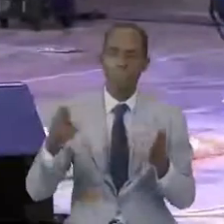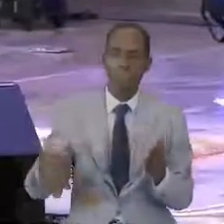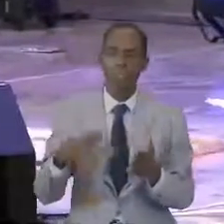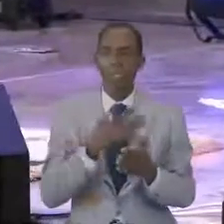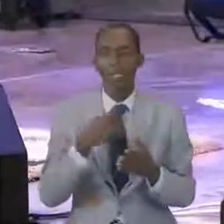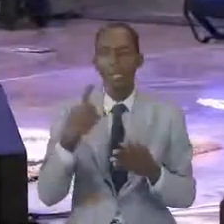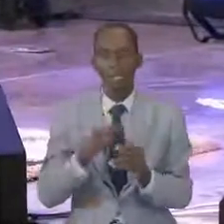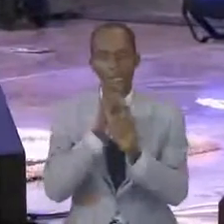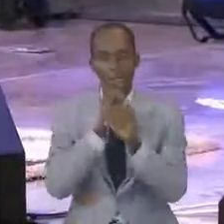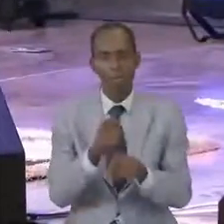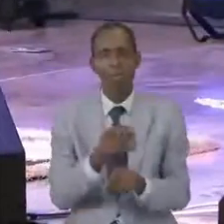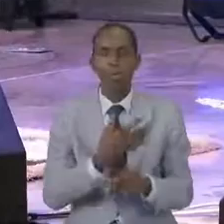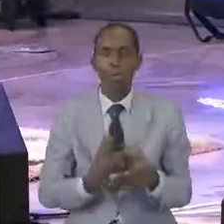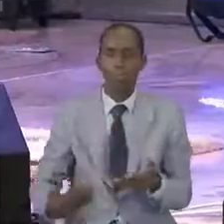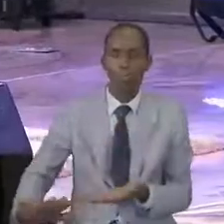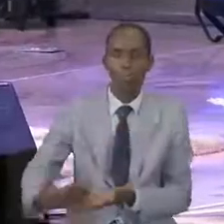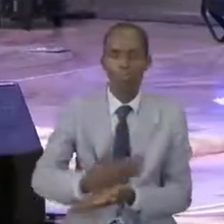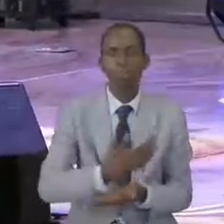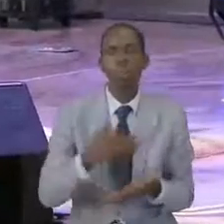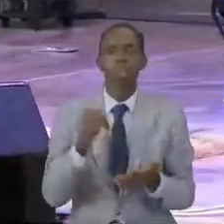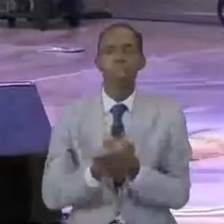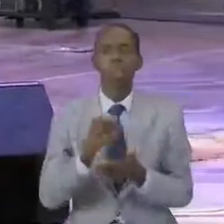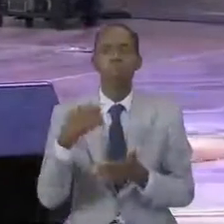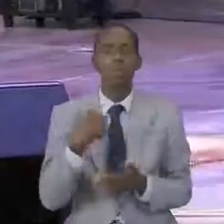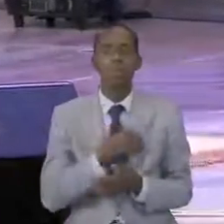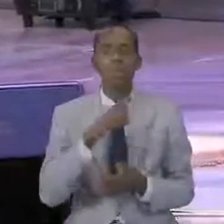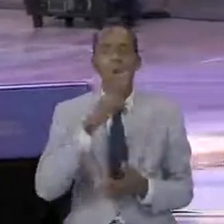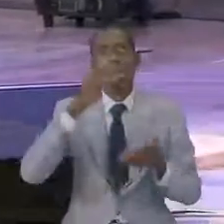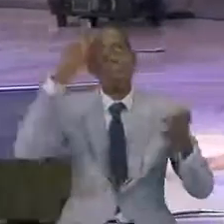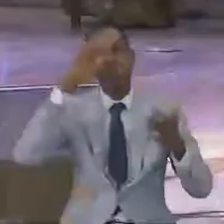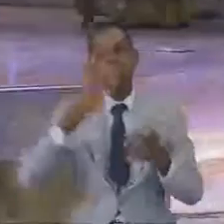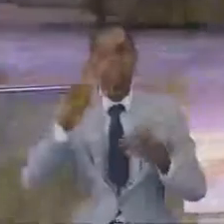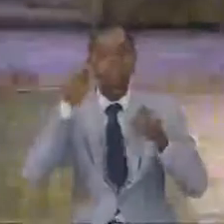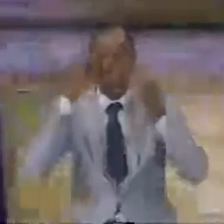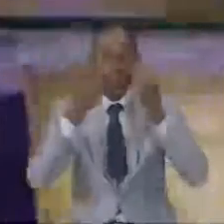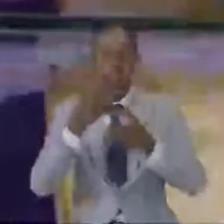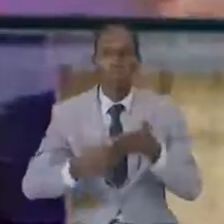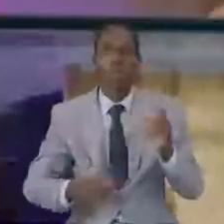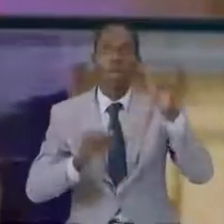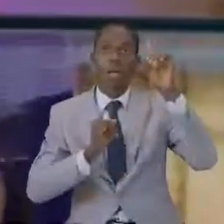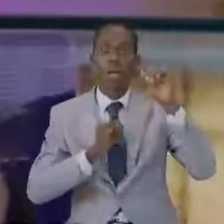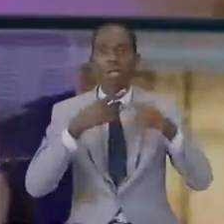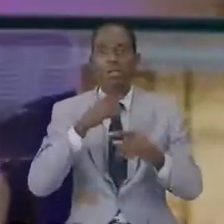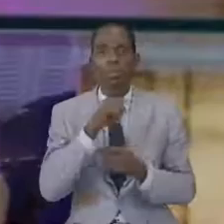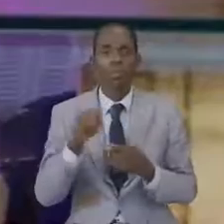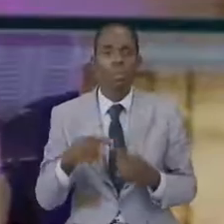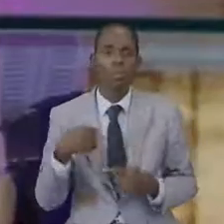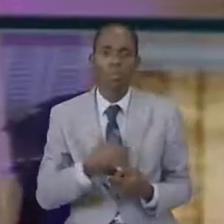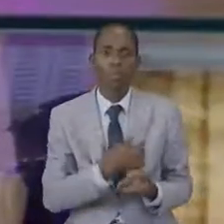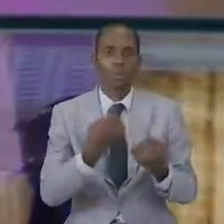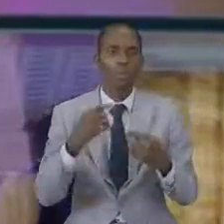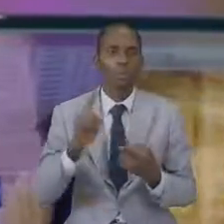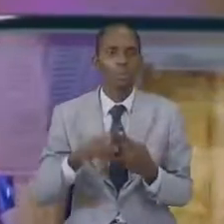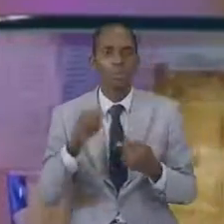la récompense et la récolte attendue considère comprend ce que je dis lorsque nous venons